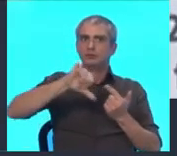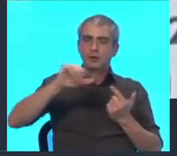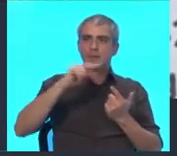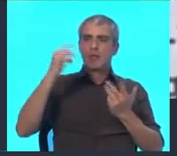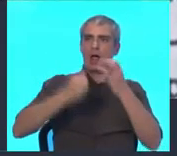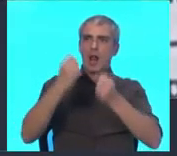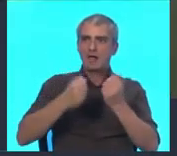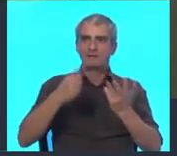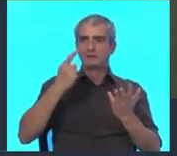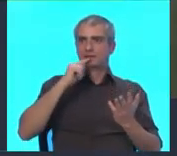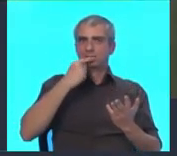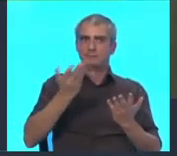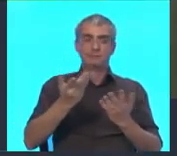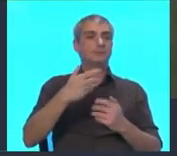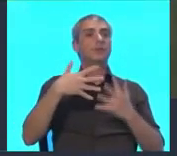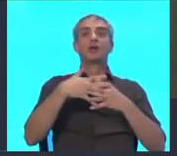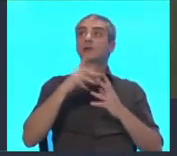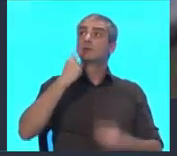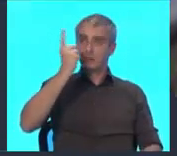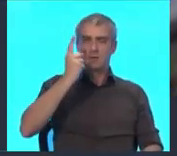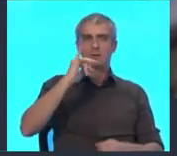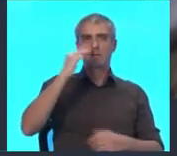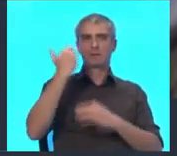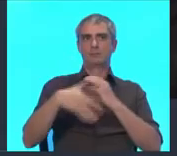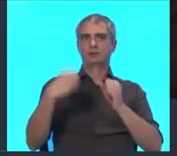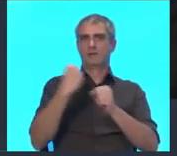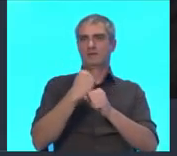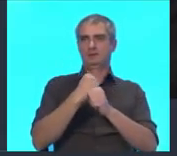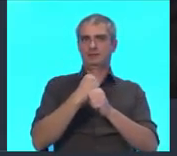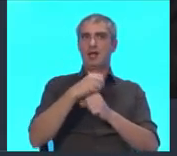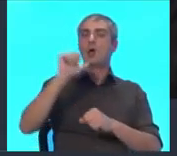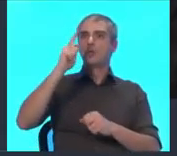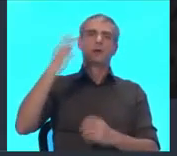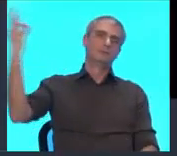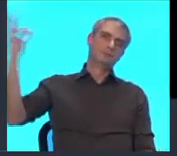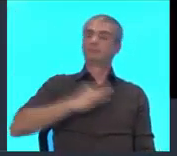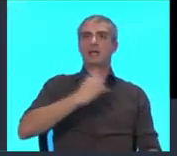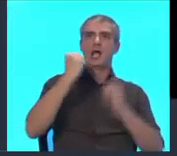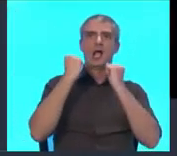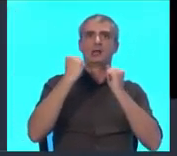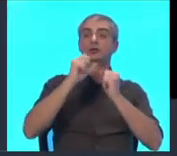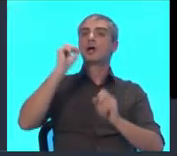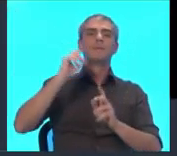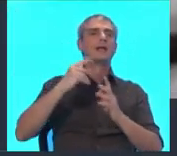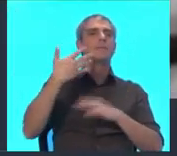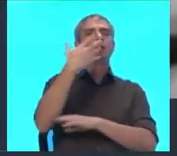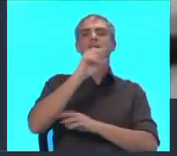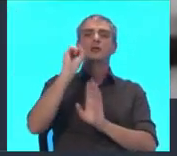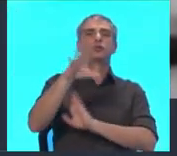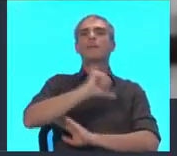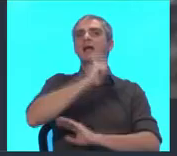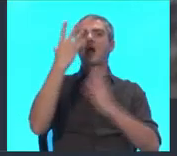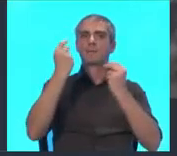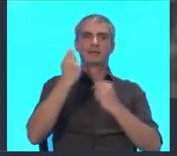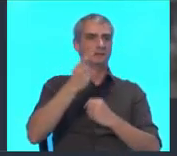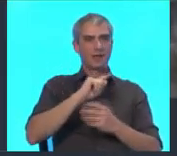ארצות הברית איימה ומימשה את האיום, ואונרה חוטפת מכה קשה מהתורמת הגדולה ביותר שלה. This is not